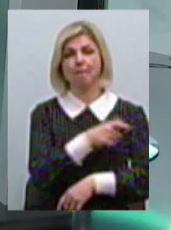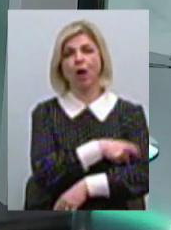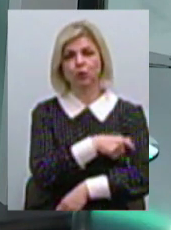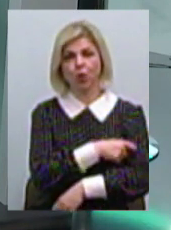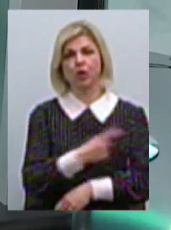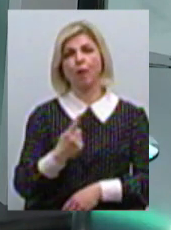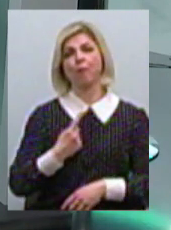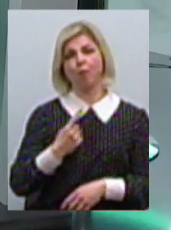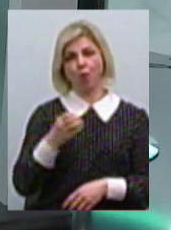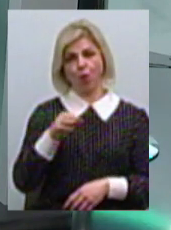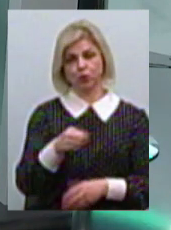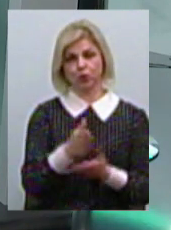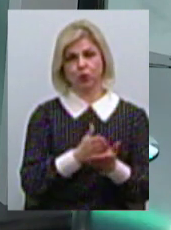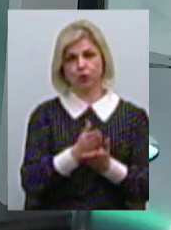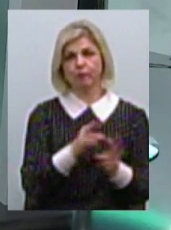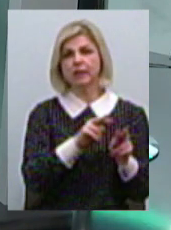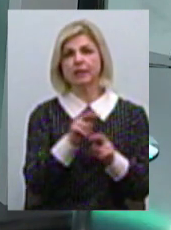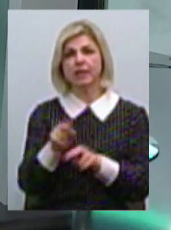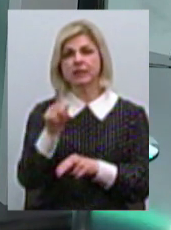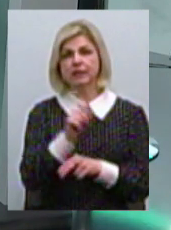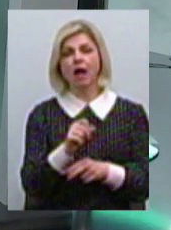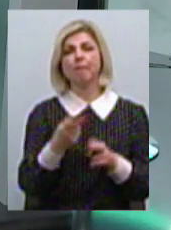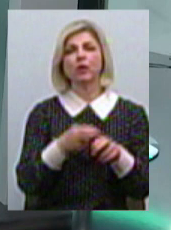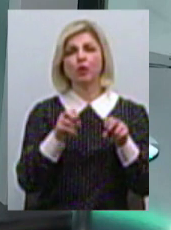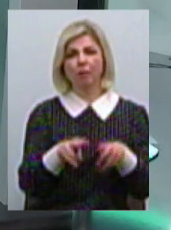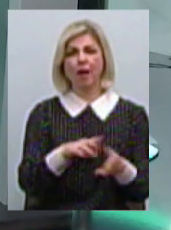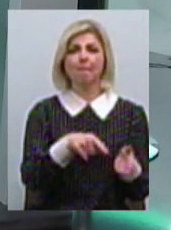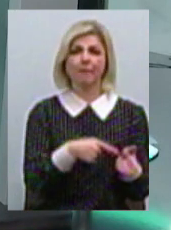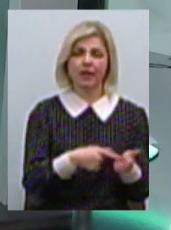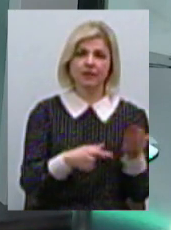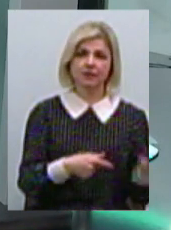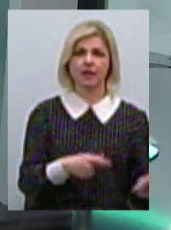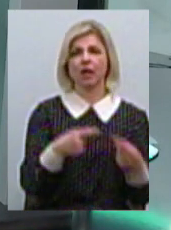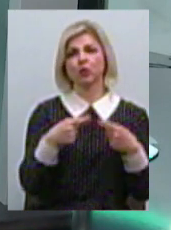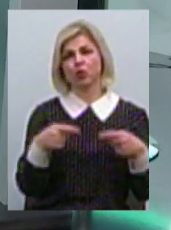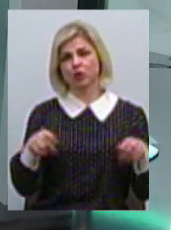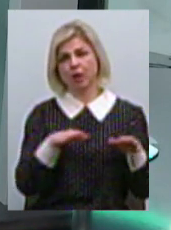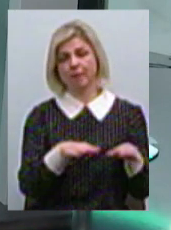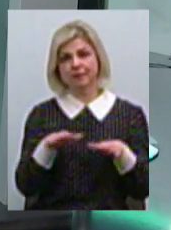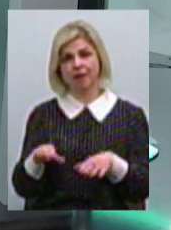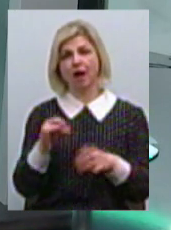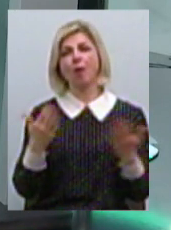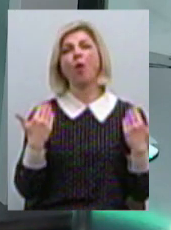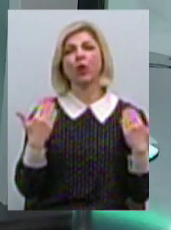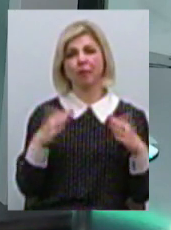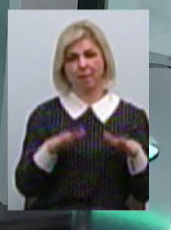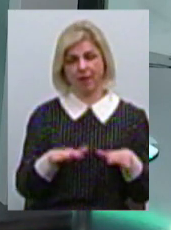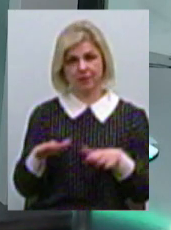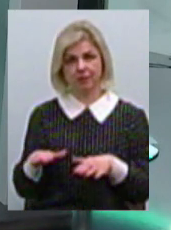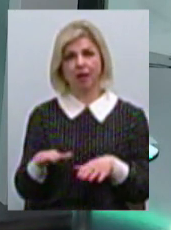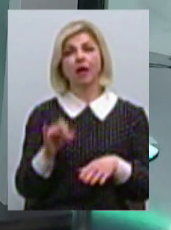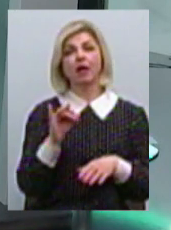які слідкували за громадською безпекою в місті, там, в інших місцях відпочинку і тому подібне. Так